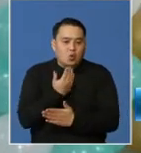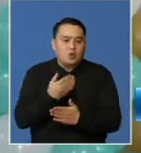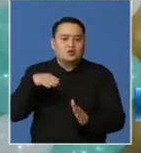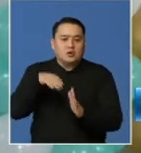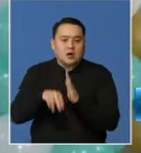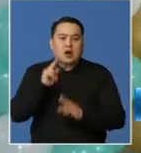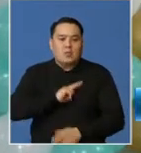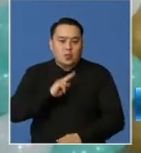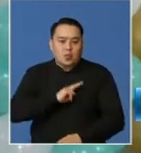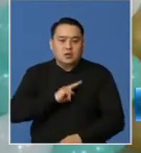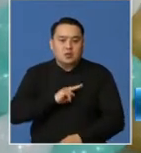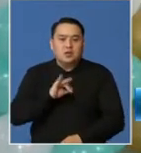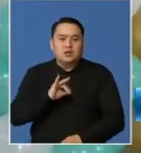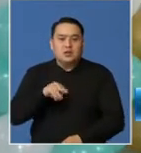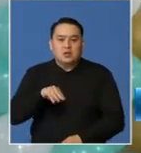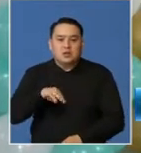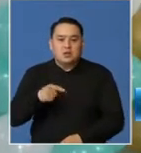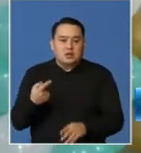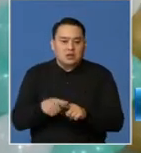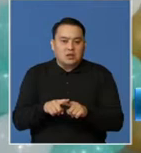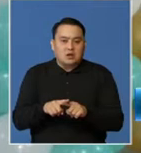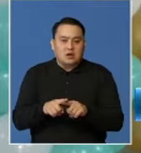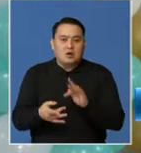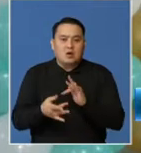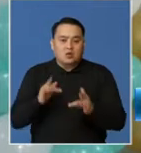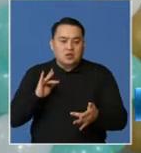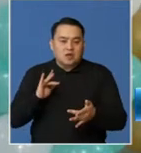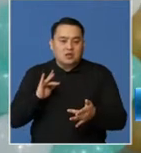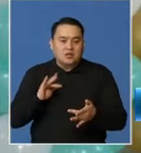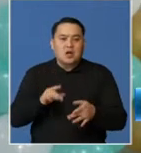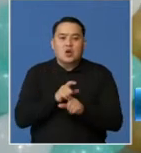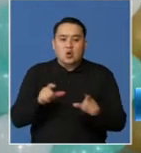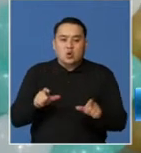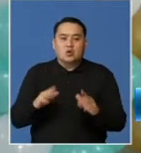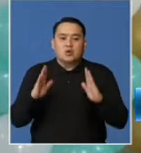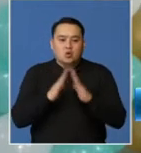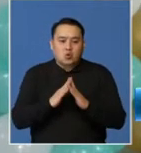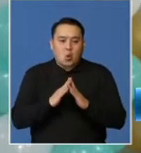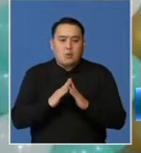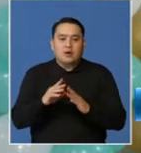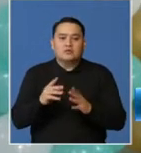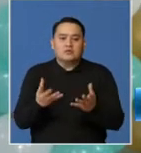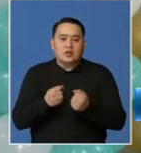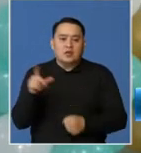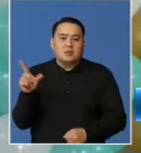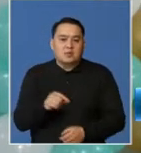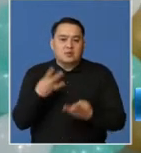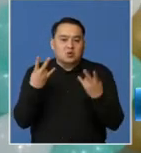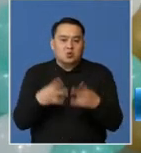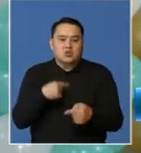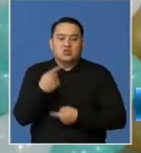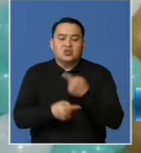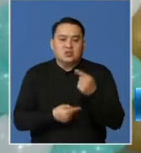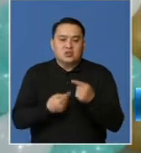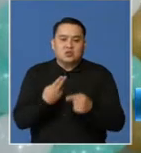этим работаем по IT-технологии. По онлайн-режиму люди должны дома сидеть, чтобы не прийти сюда через сон